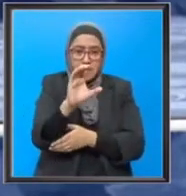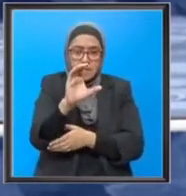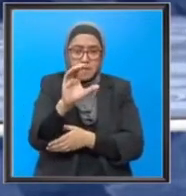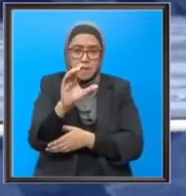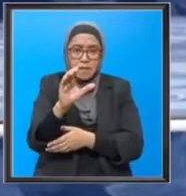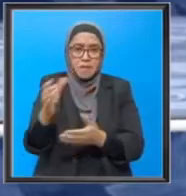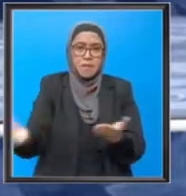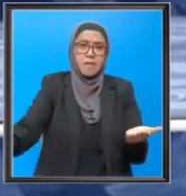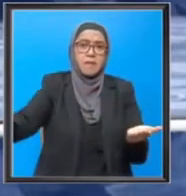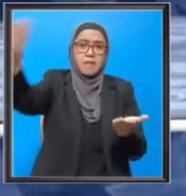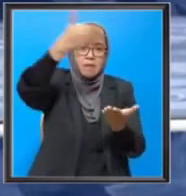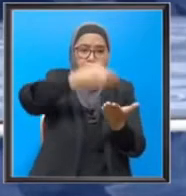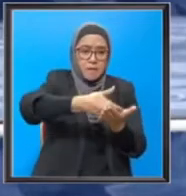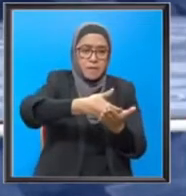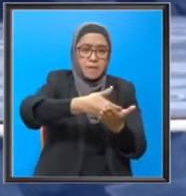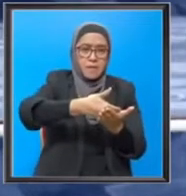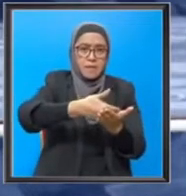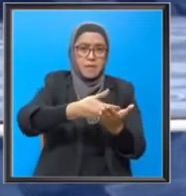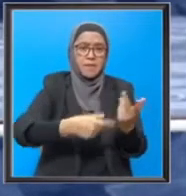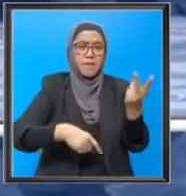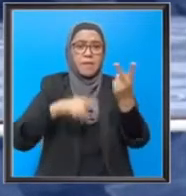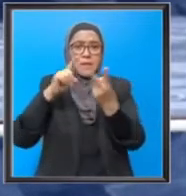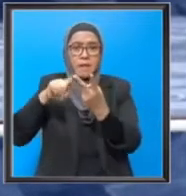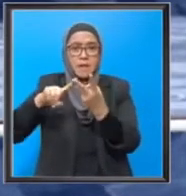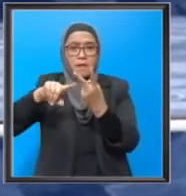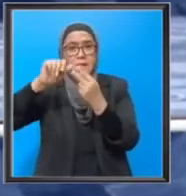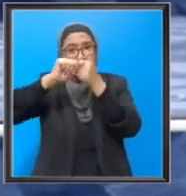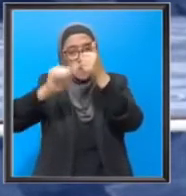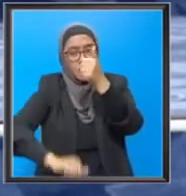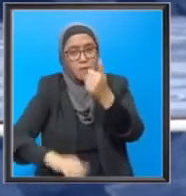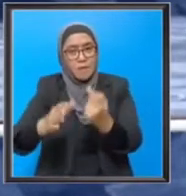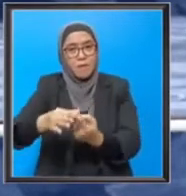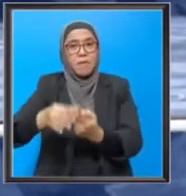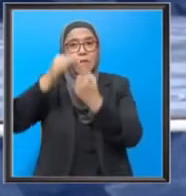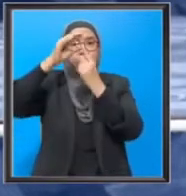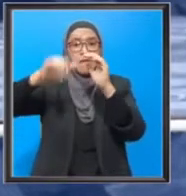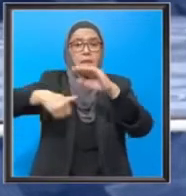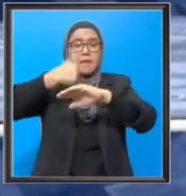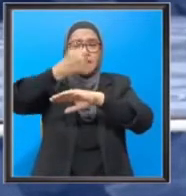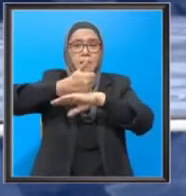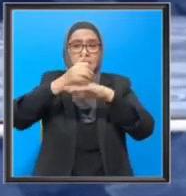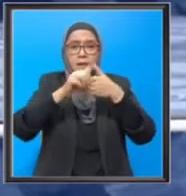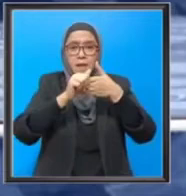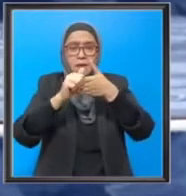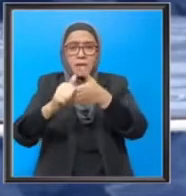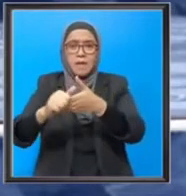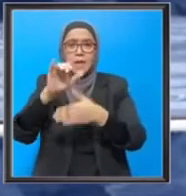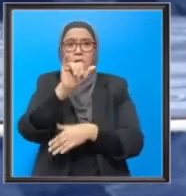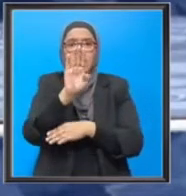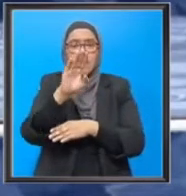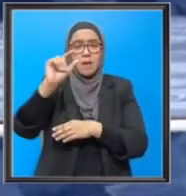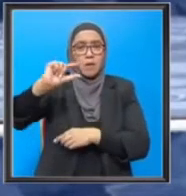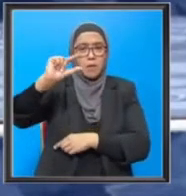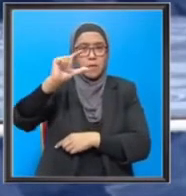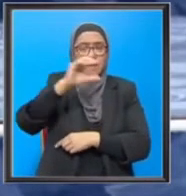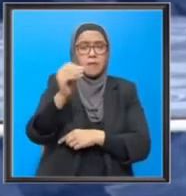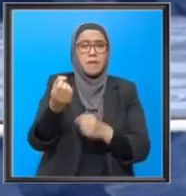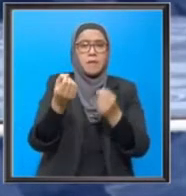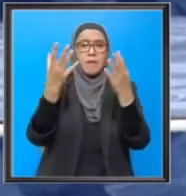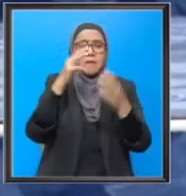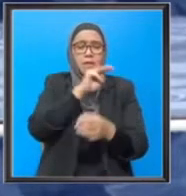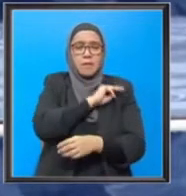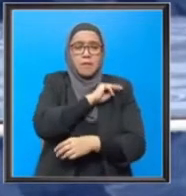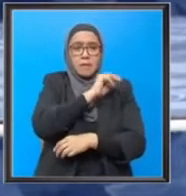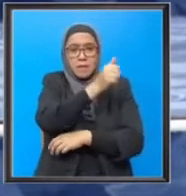mengemukakan laporan satu jatam khas pola ditubuh diketuai oleh Muhammad gombal dan beberapa orang menteri-menteri kabinet